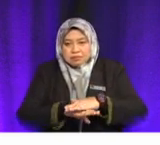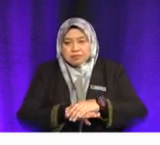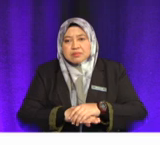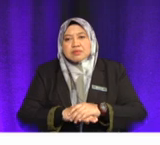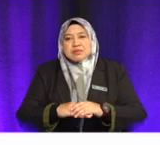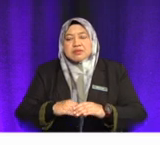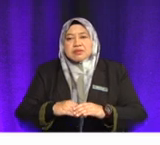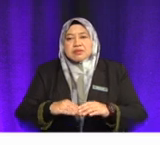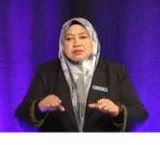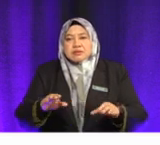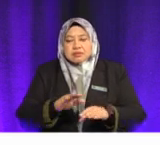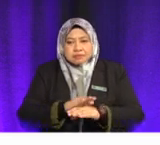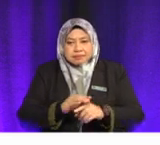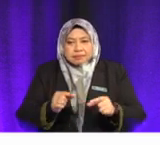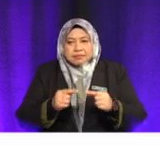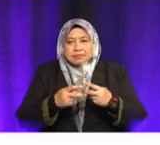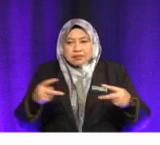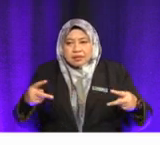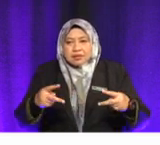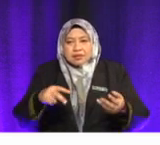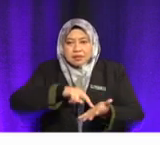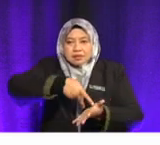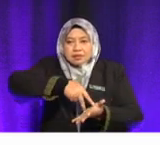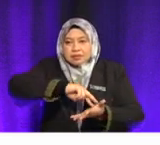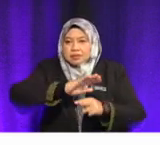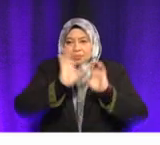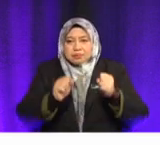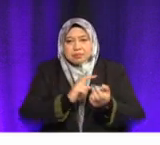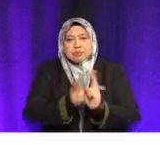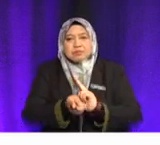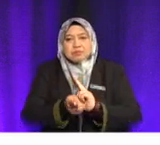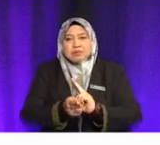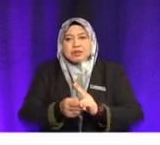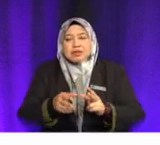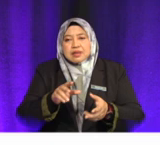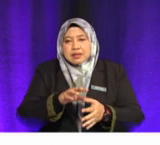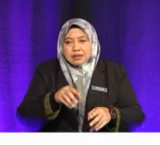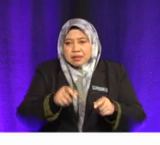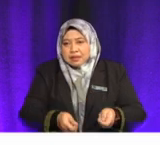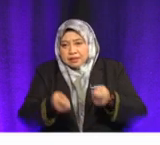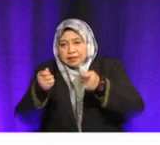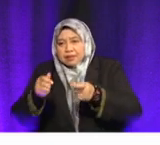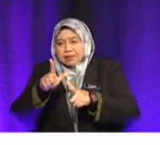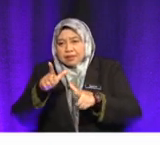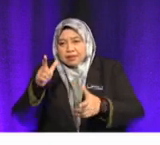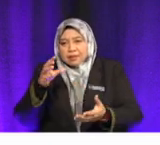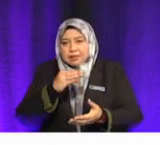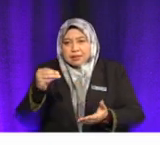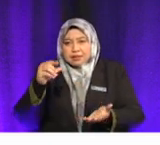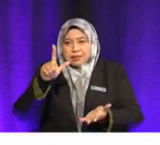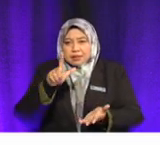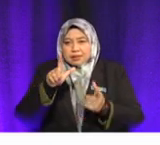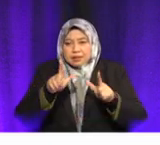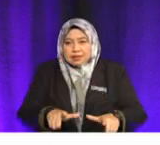Jangan digerakkan atau diubah angkat saja dan letak pada n oke dan kita lekuk lagi sekali atas dan bawah